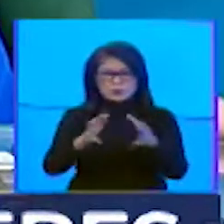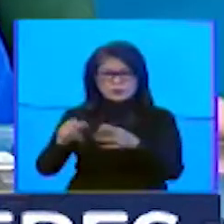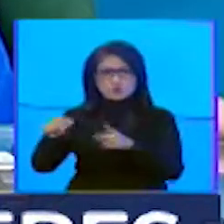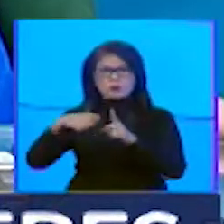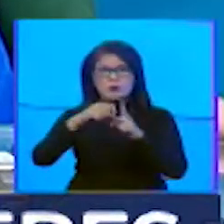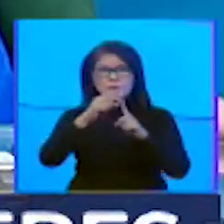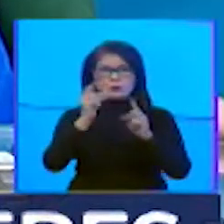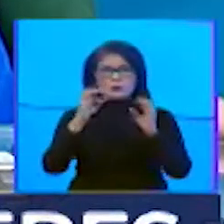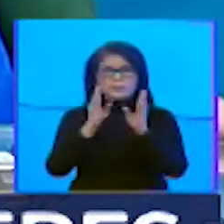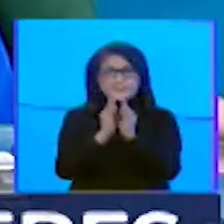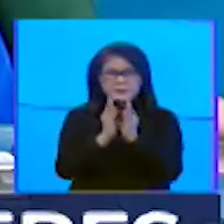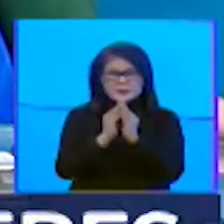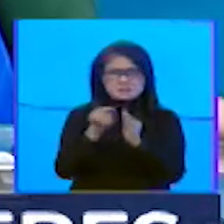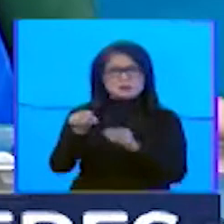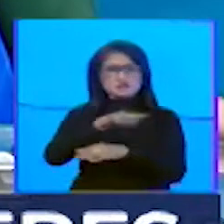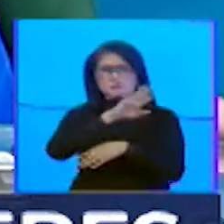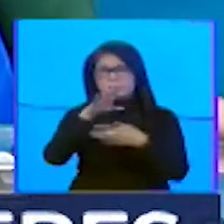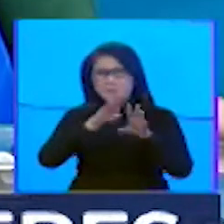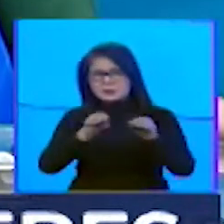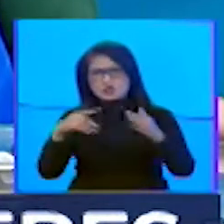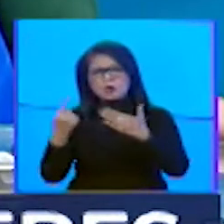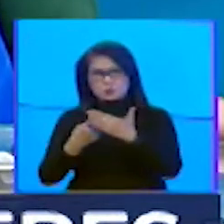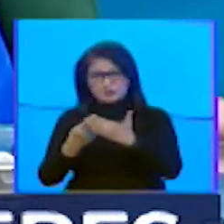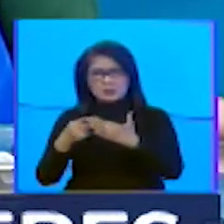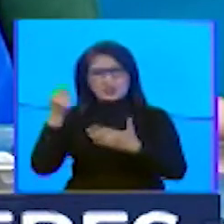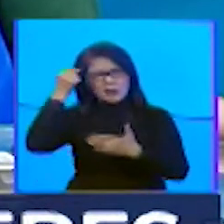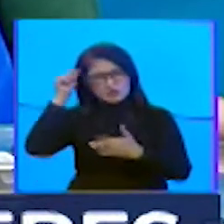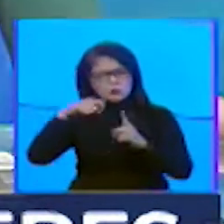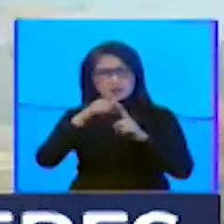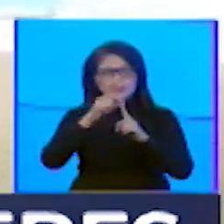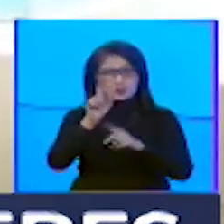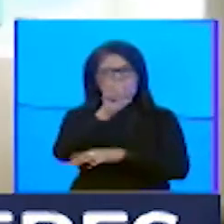rumah karena kantor KPU Brebes disterilisasi.